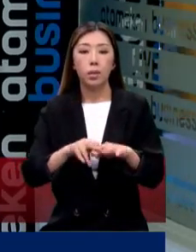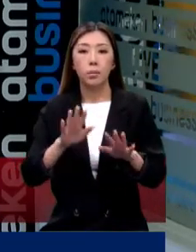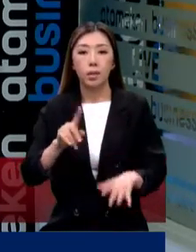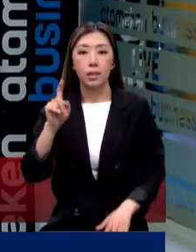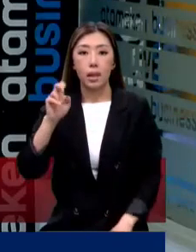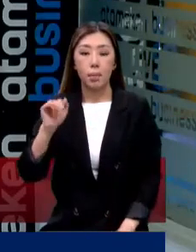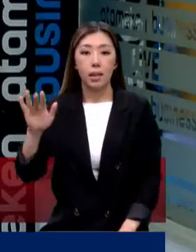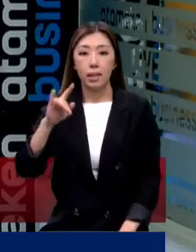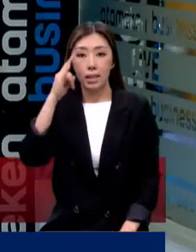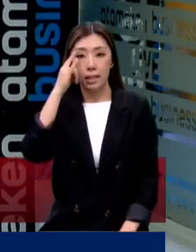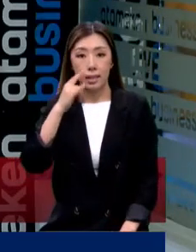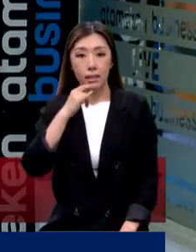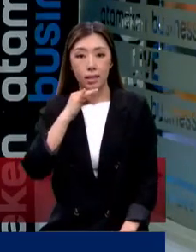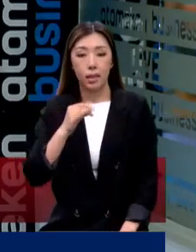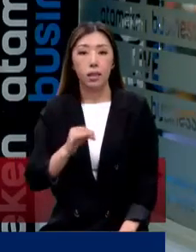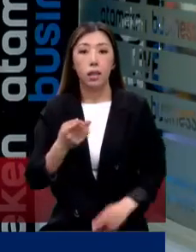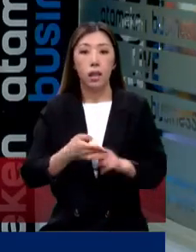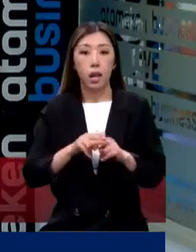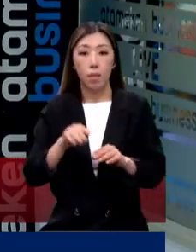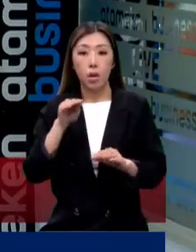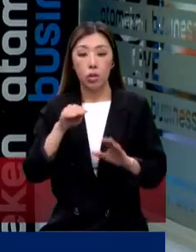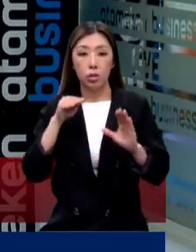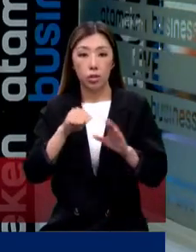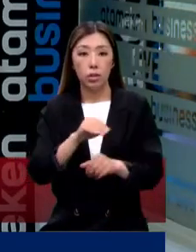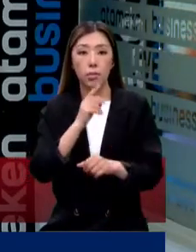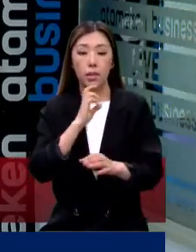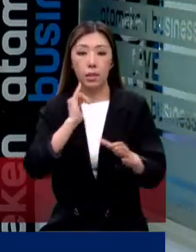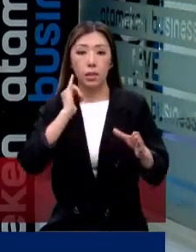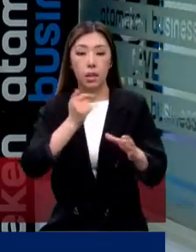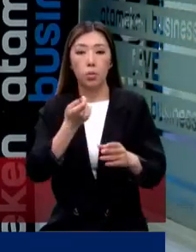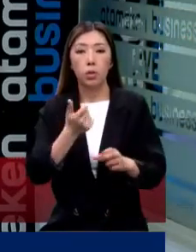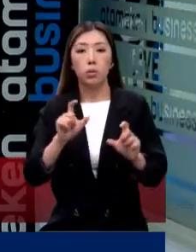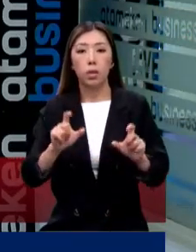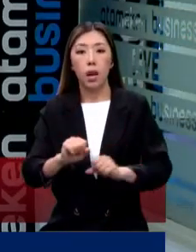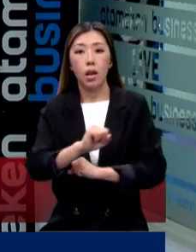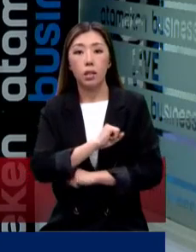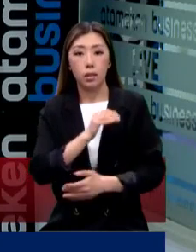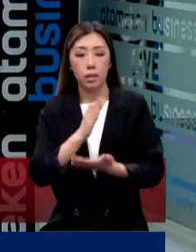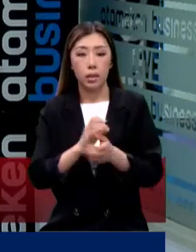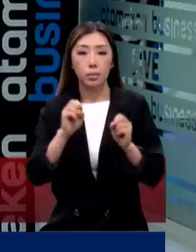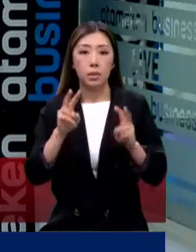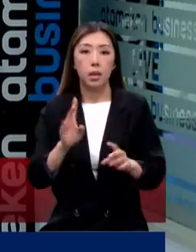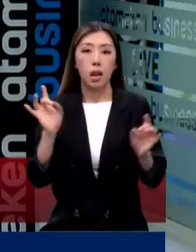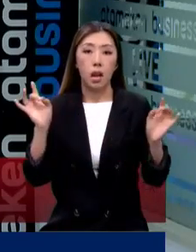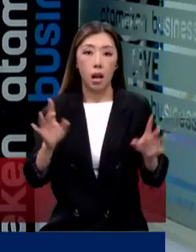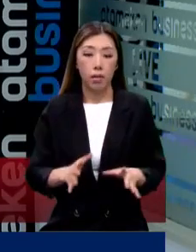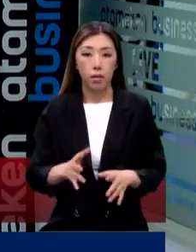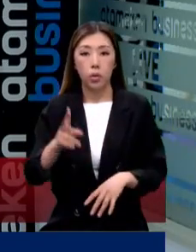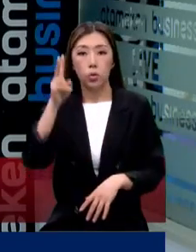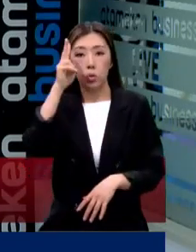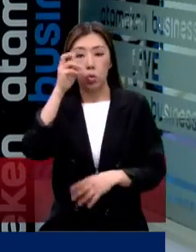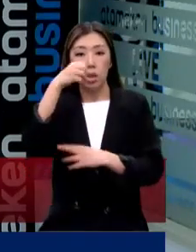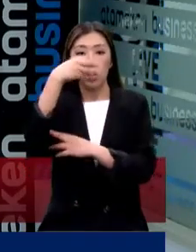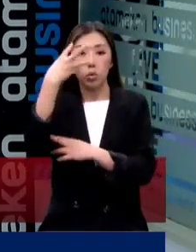машину качественным бензином, но и немного отдохнуть. Здесь предусмотрены бесплатные парковочные места, есть зона кафе и даже комфортный санузел с